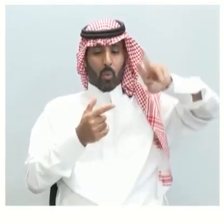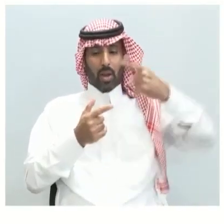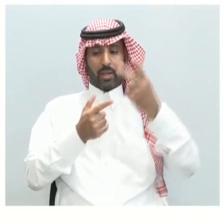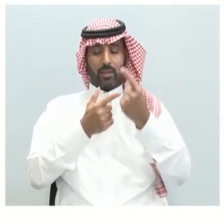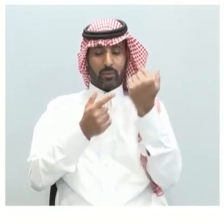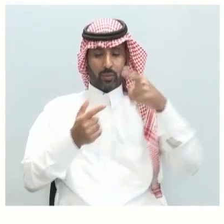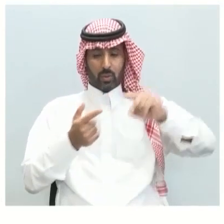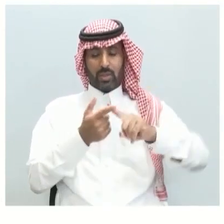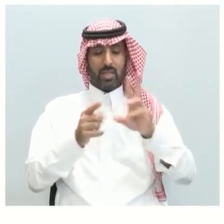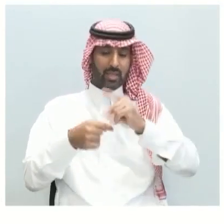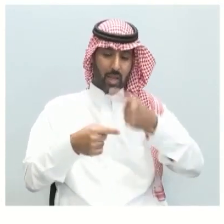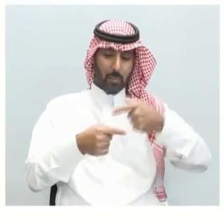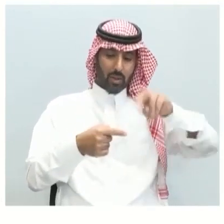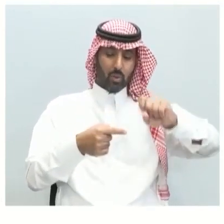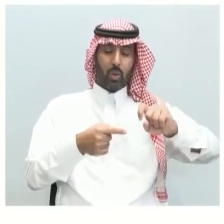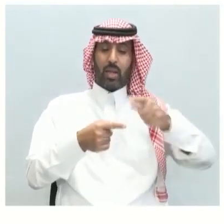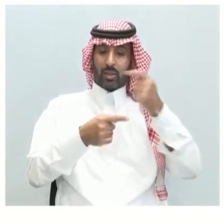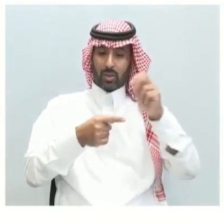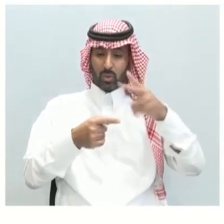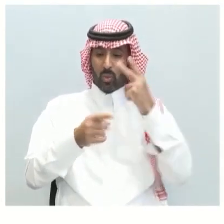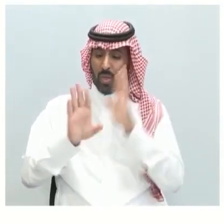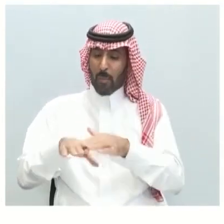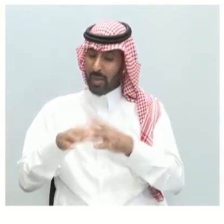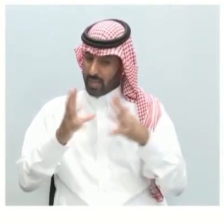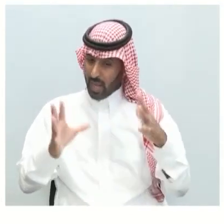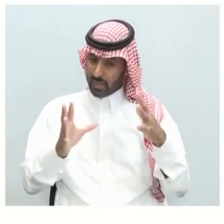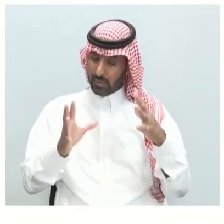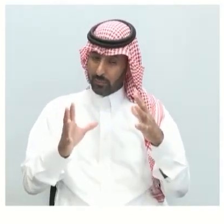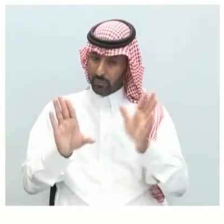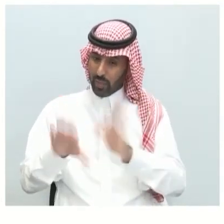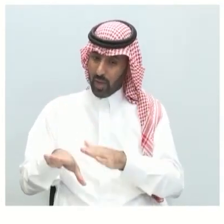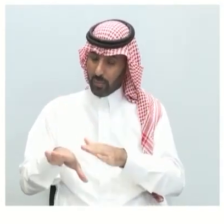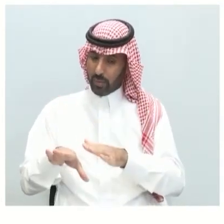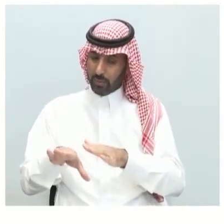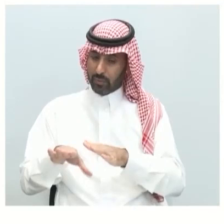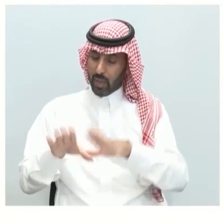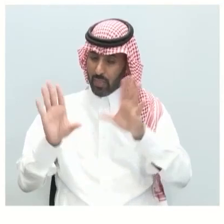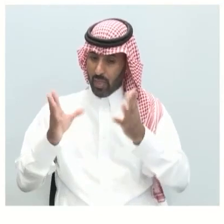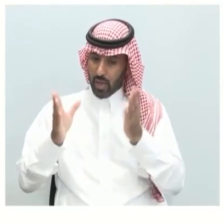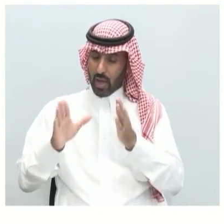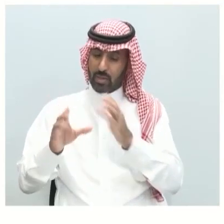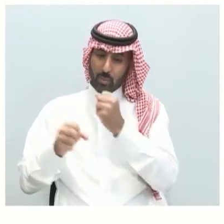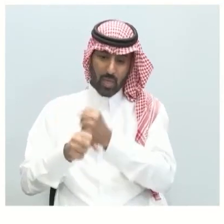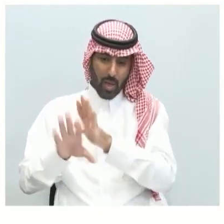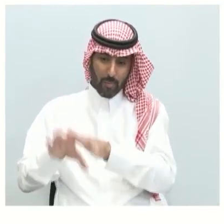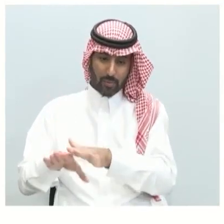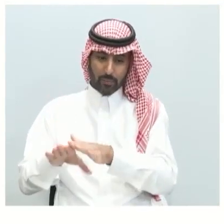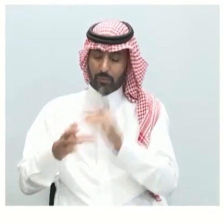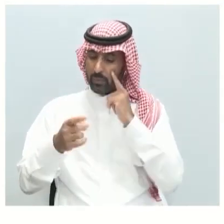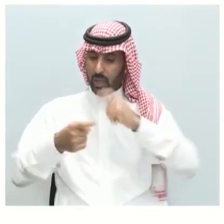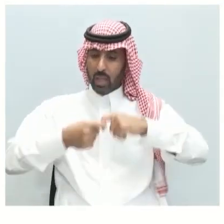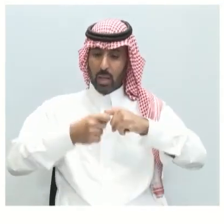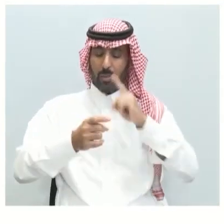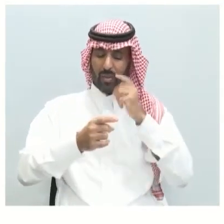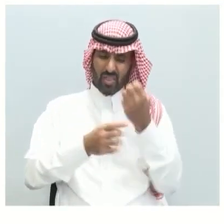تساوي البي 2 على التي 2 هنا ثبت الحجم اذا سيكون الحجم هو الثابت والعلاقه ستكون